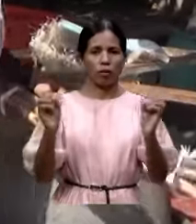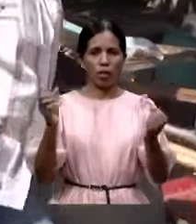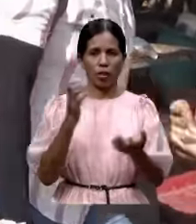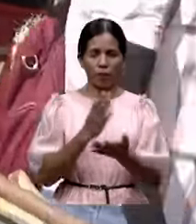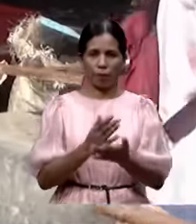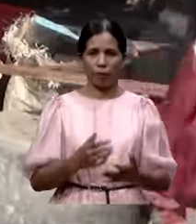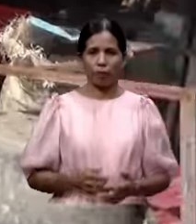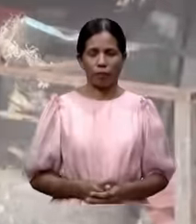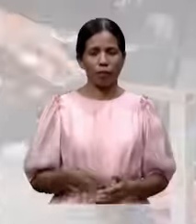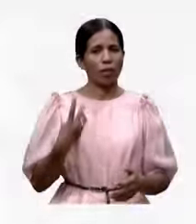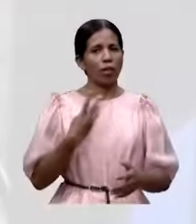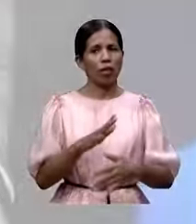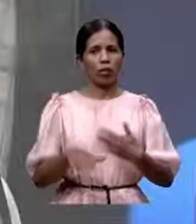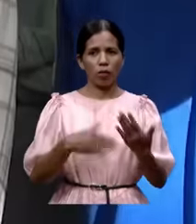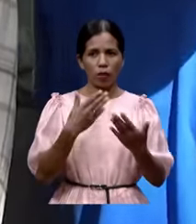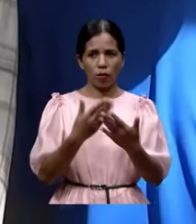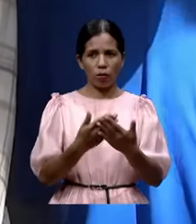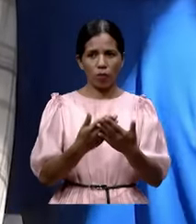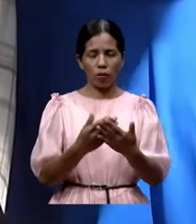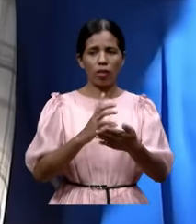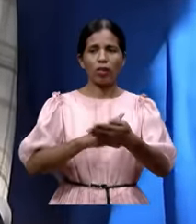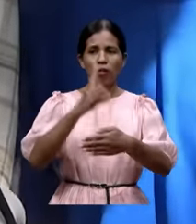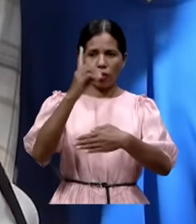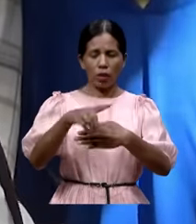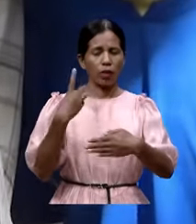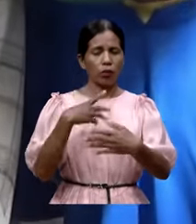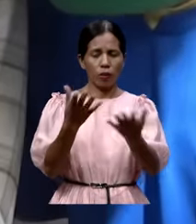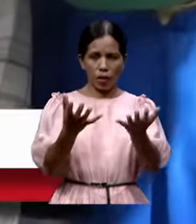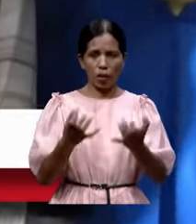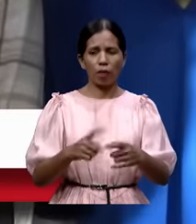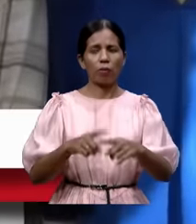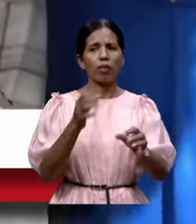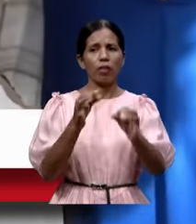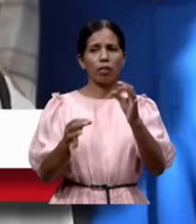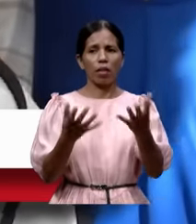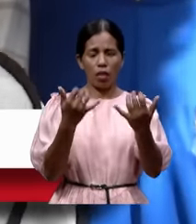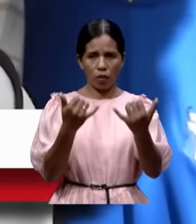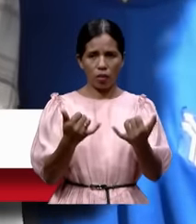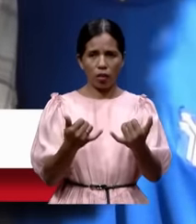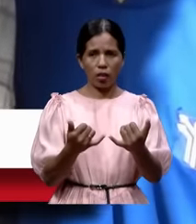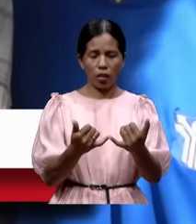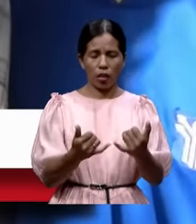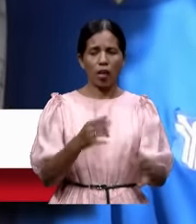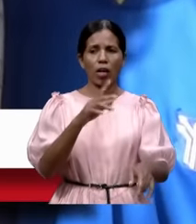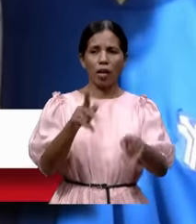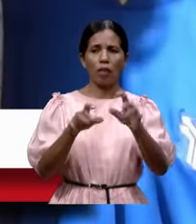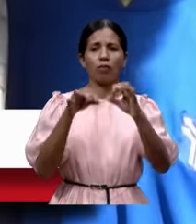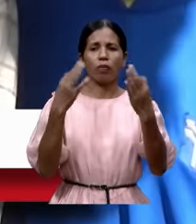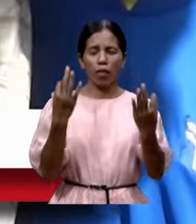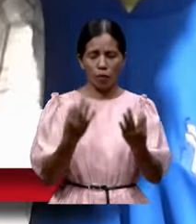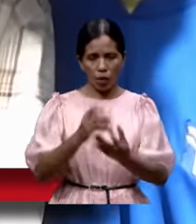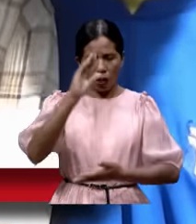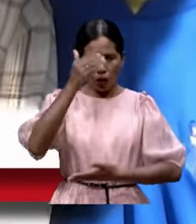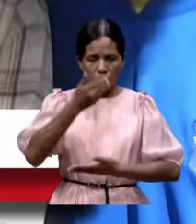pak, kita hutunya, development ini kita hutan pak. Nih best sebab kita mau orang yang dia dapat emak, familyan dia mau orang